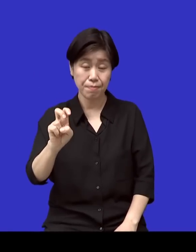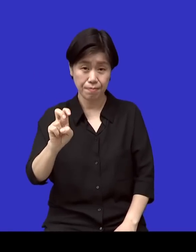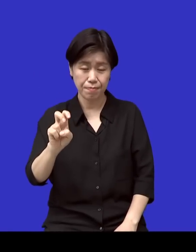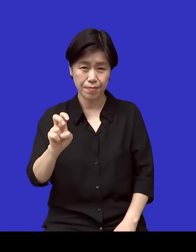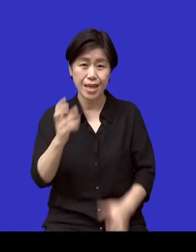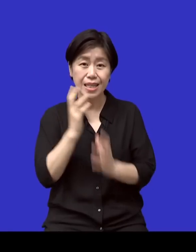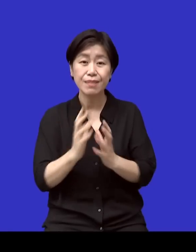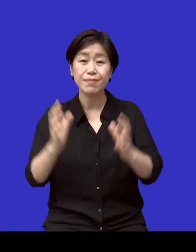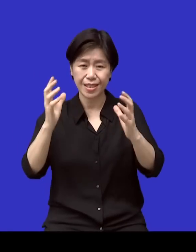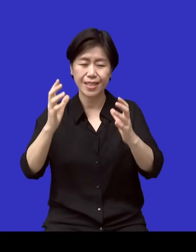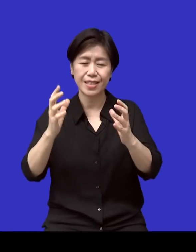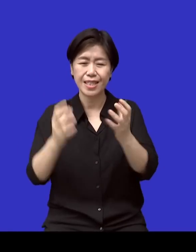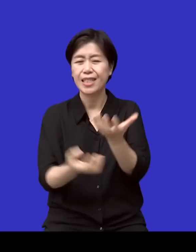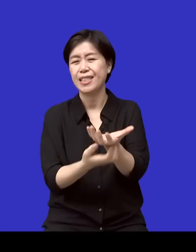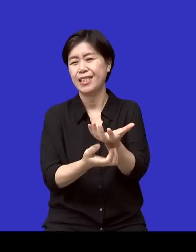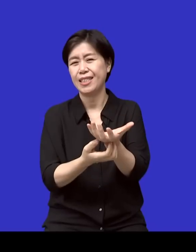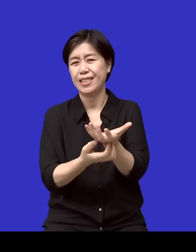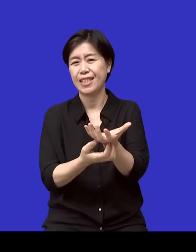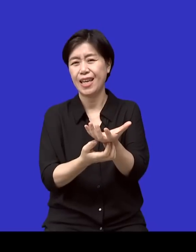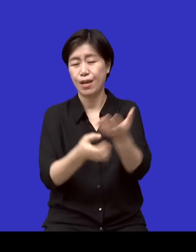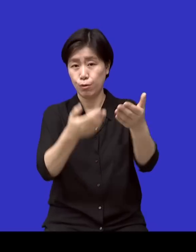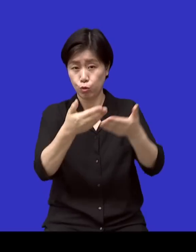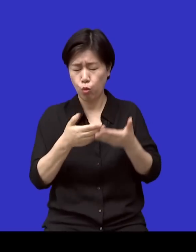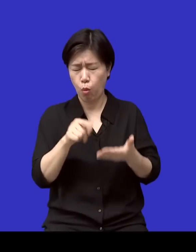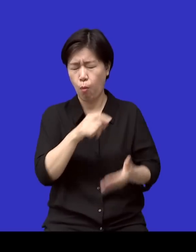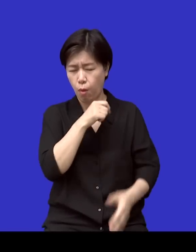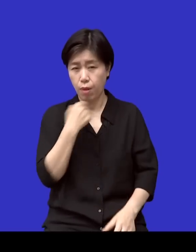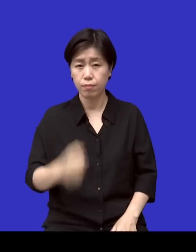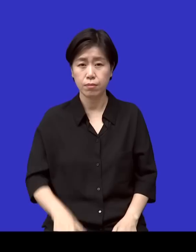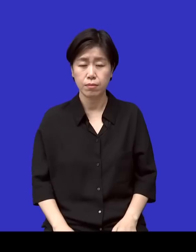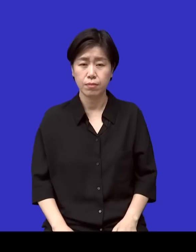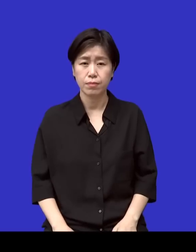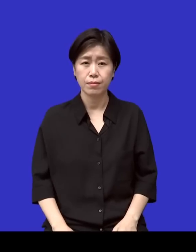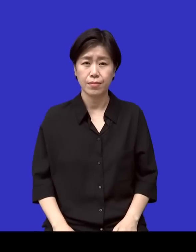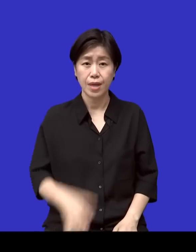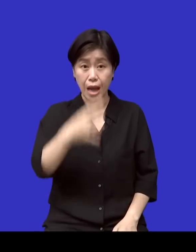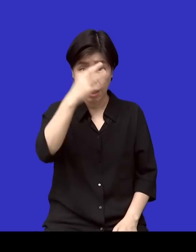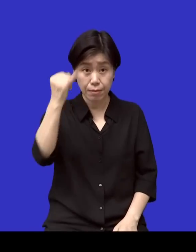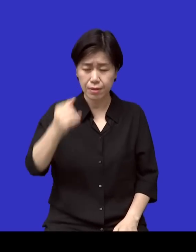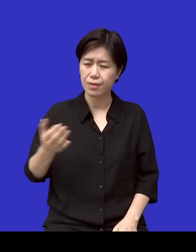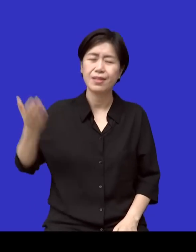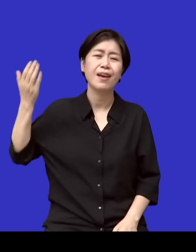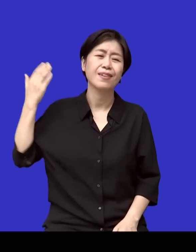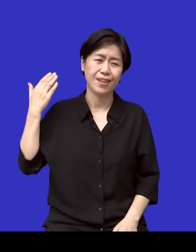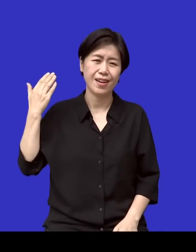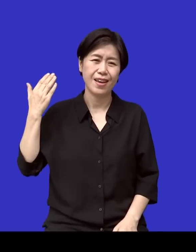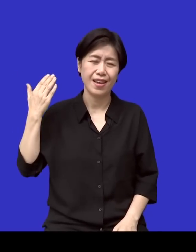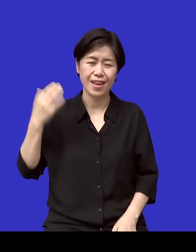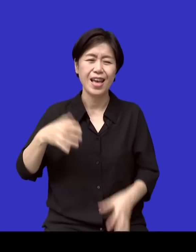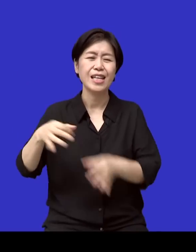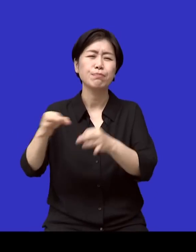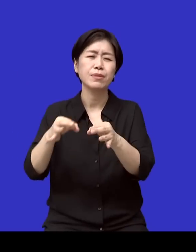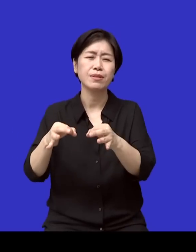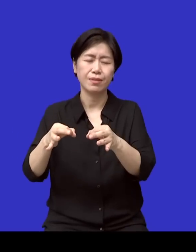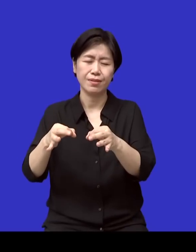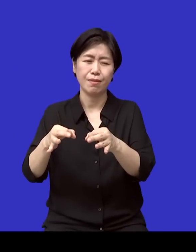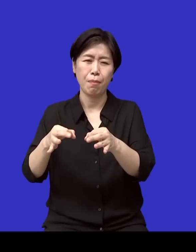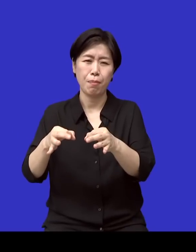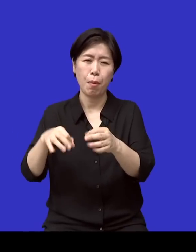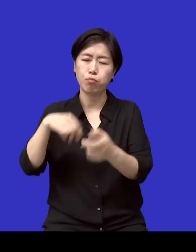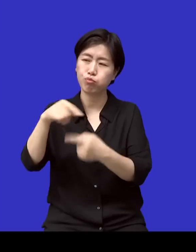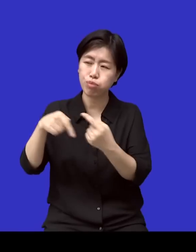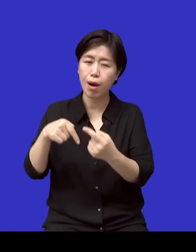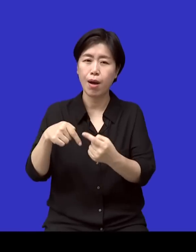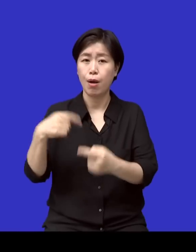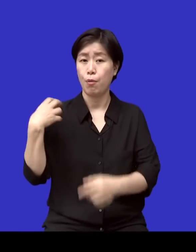조금 하셨어요. 음식점도 네, 하셨어요? 음식점을 하셨는데. 할머니가 재주가 많으시네요. 아, 네. 스키 강사하시고 할머니를 한번 모셔야겠어요. 아, 네.